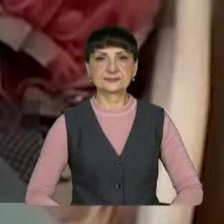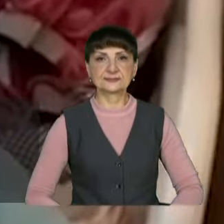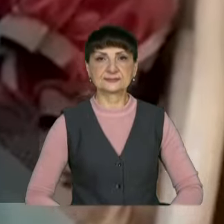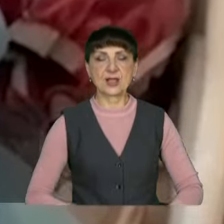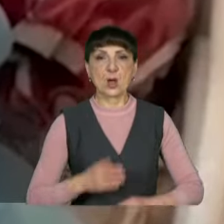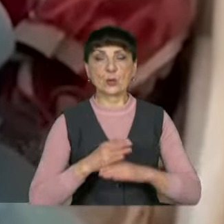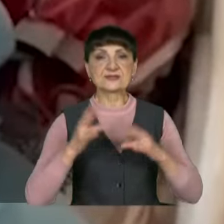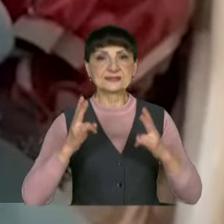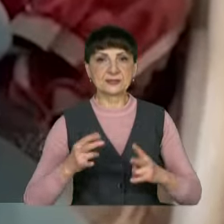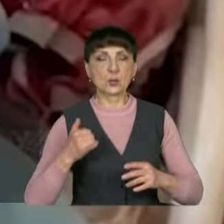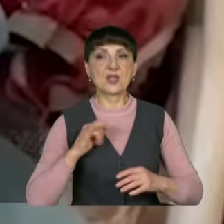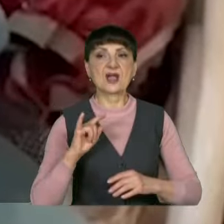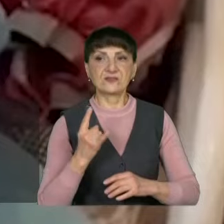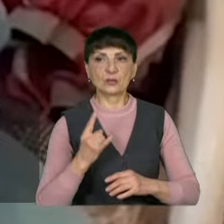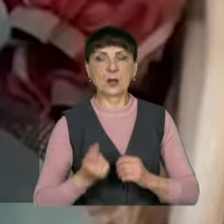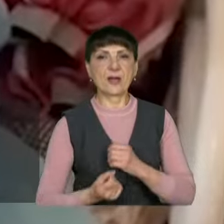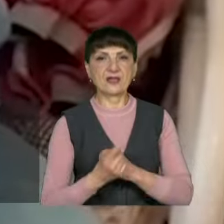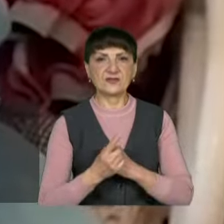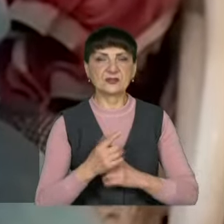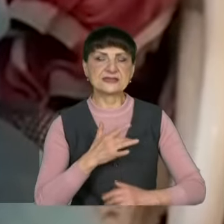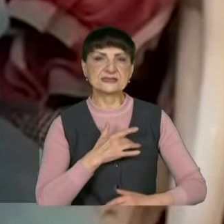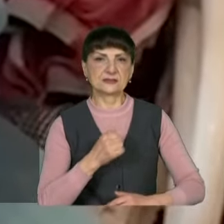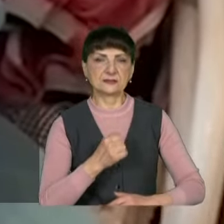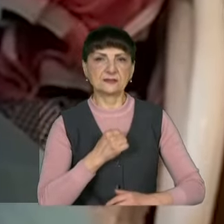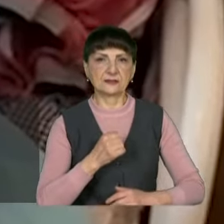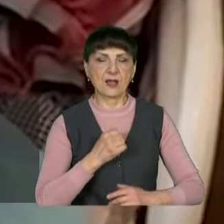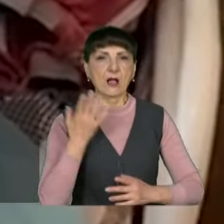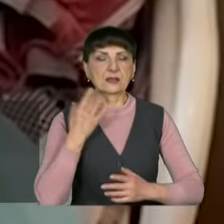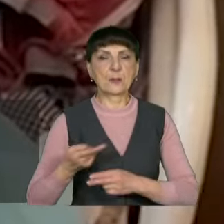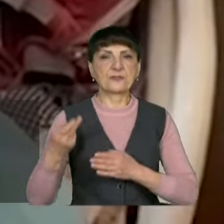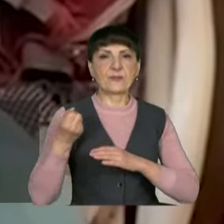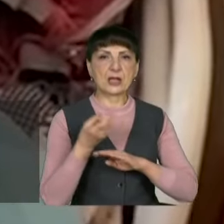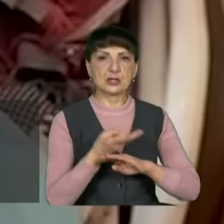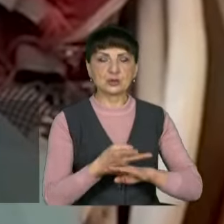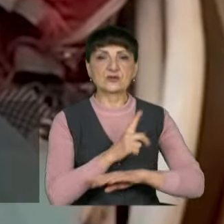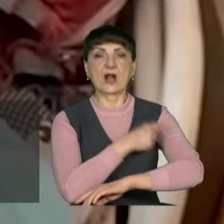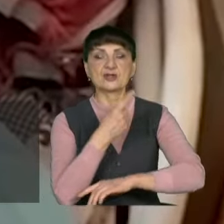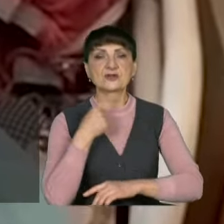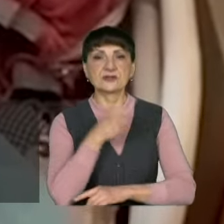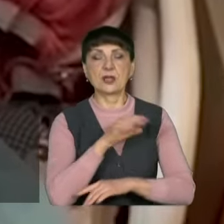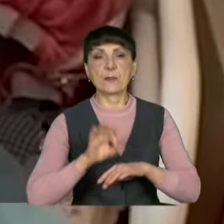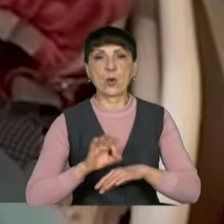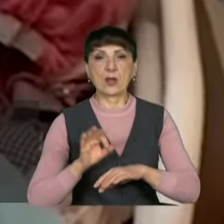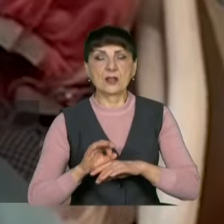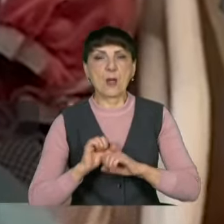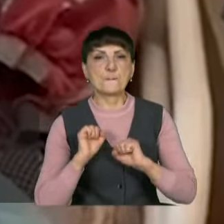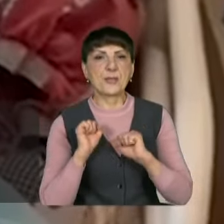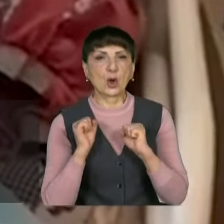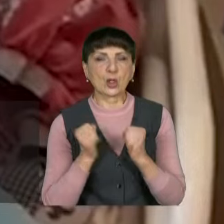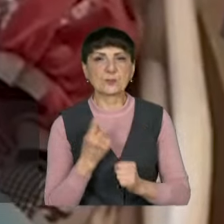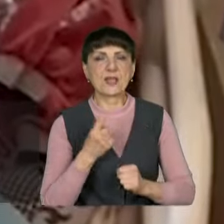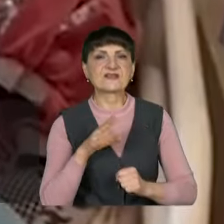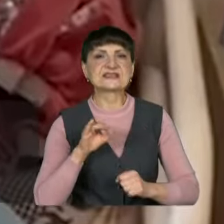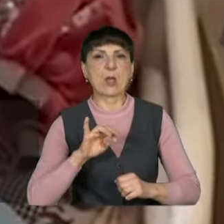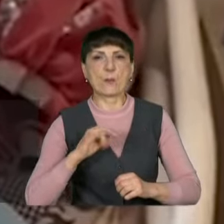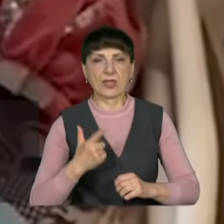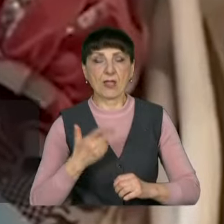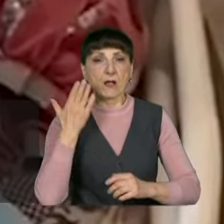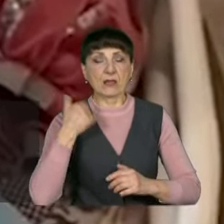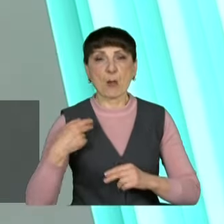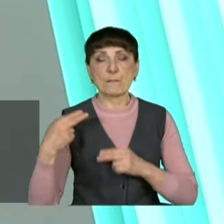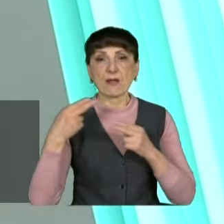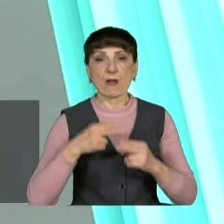После инцидента у моего ребенка появилась тахикардия. Когда привезли в больницу, врачи поставили ей диагноз переохлаждения первой степени. Когда я